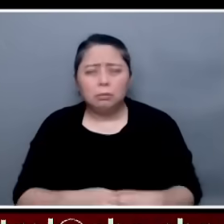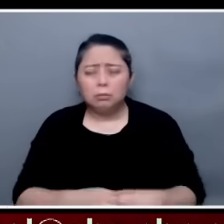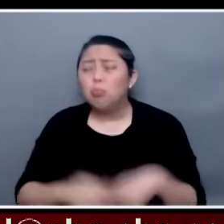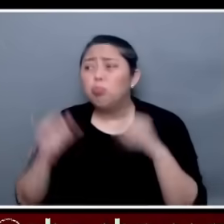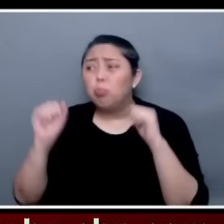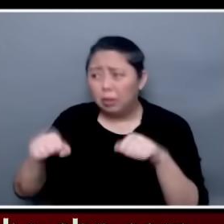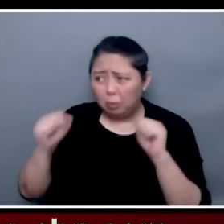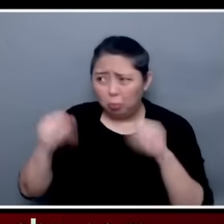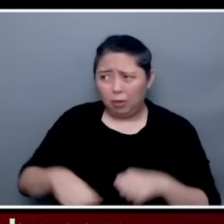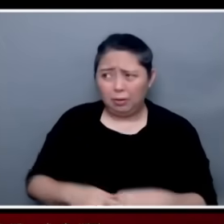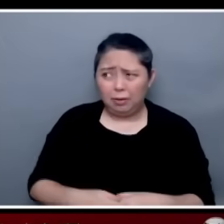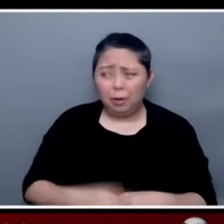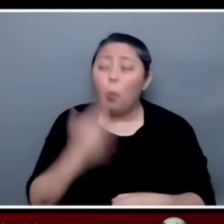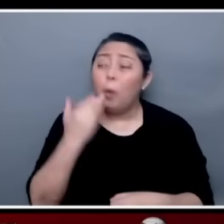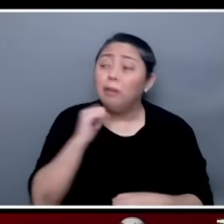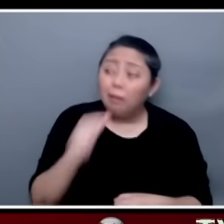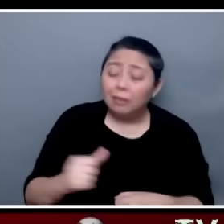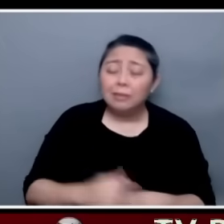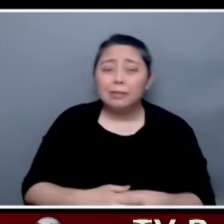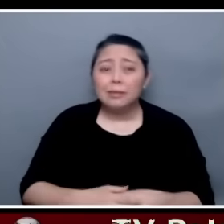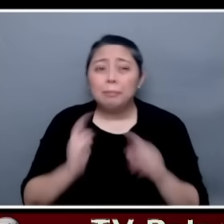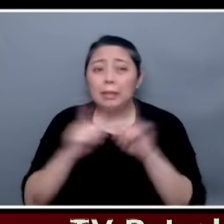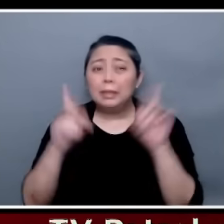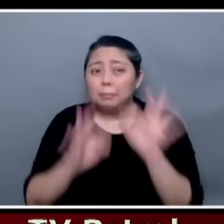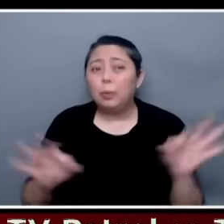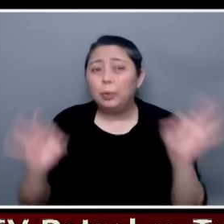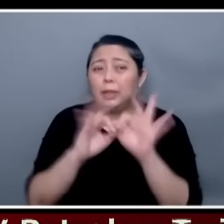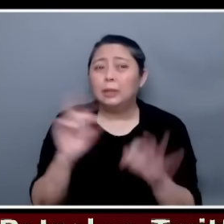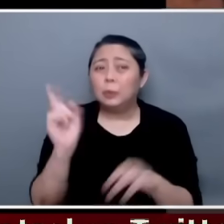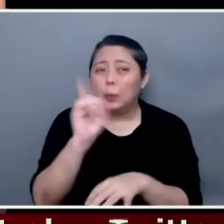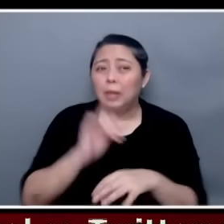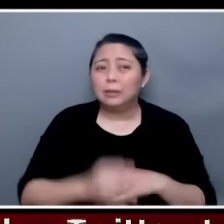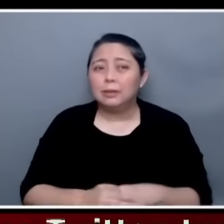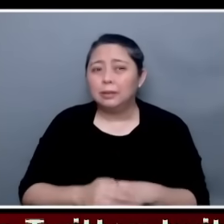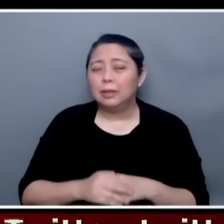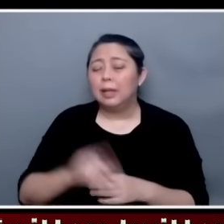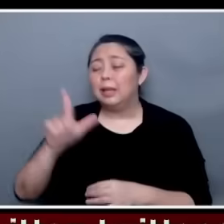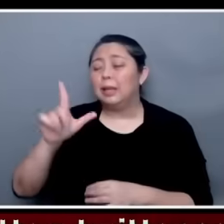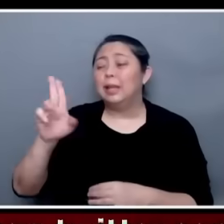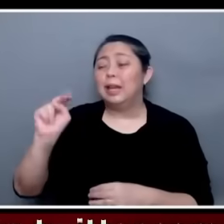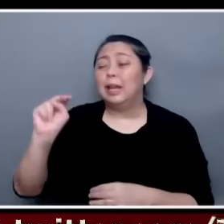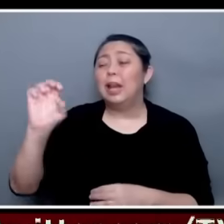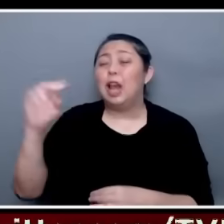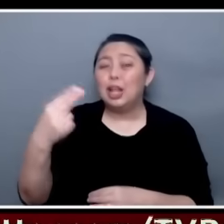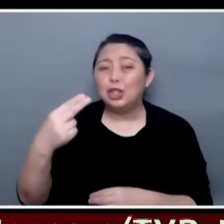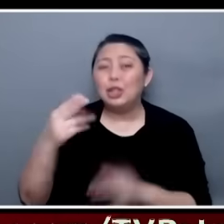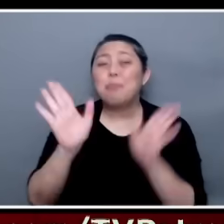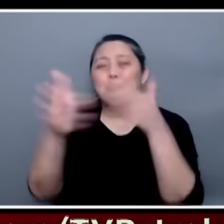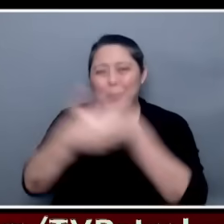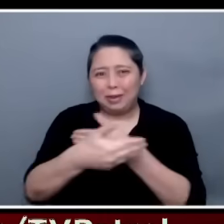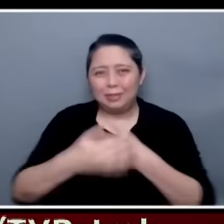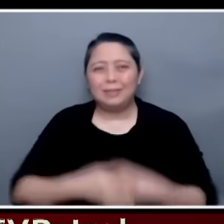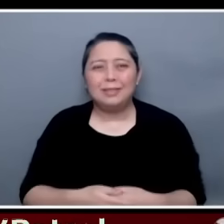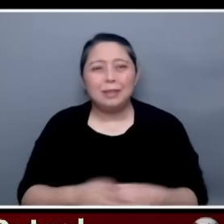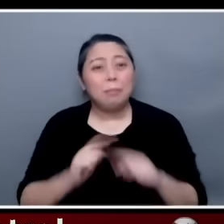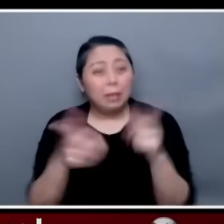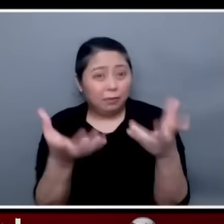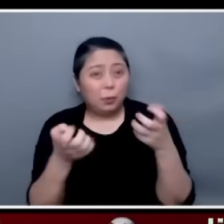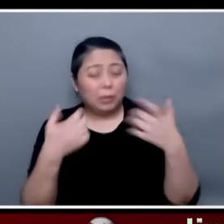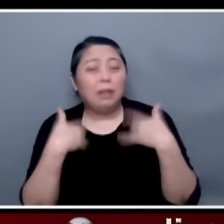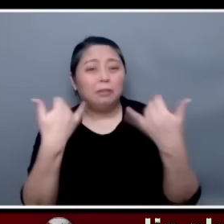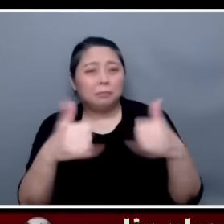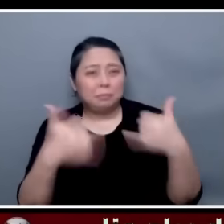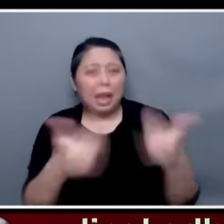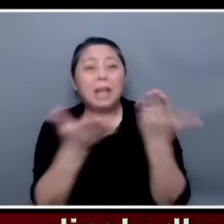nagsabing hindi? Basta ang gamitin mo, lunchbox. Anyway, kung gustong maglaro, magpaalam na maayos.